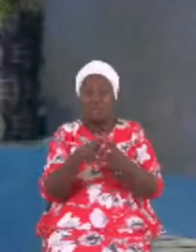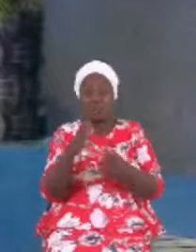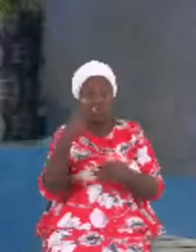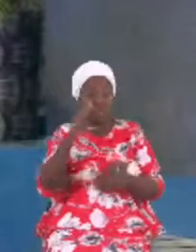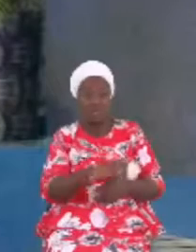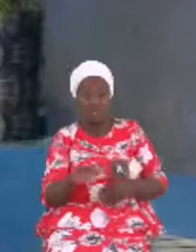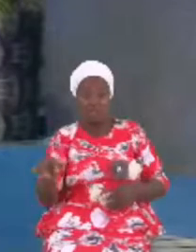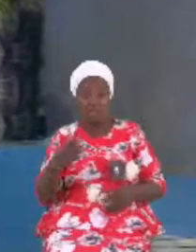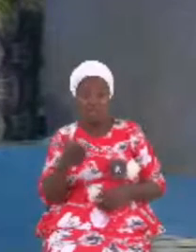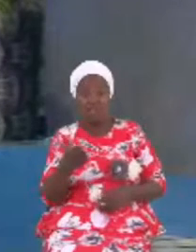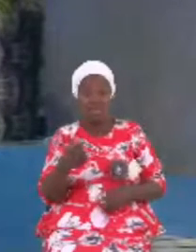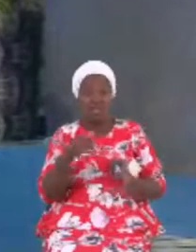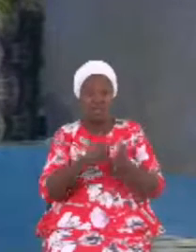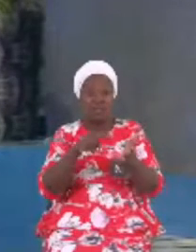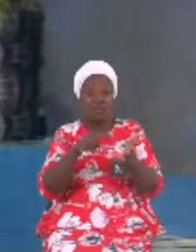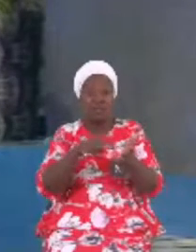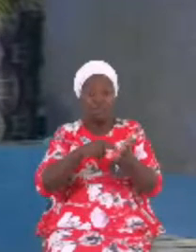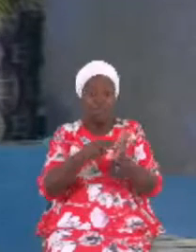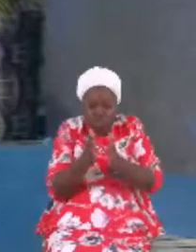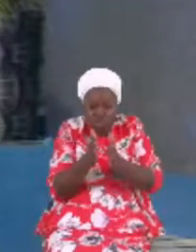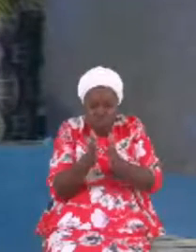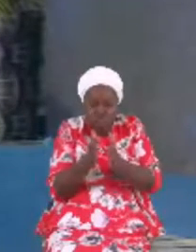Étroite là, ça dit petit.